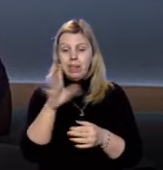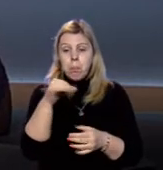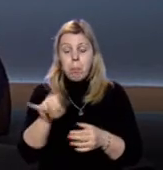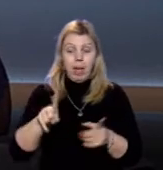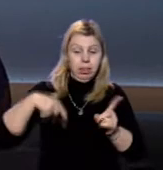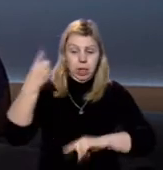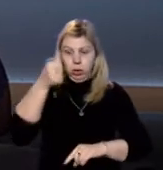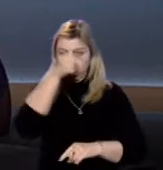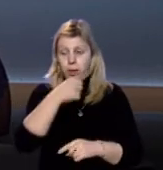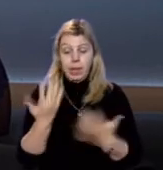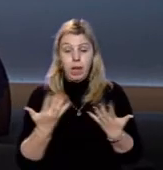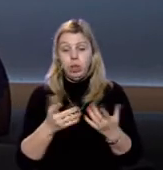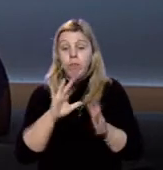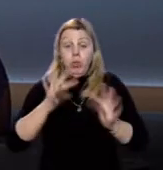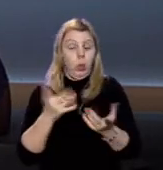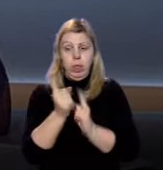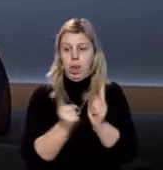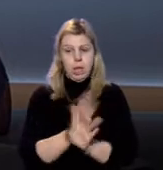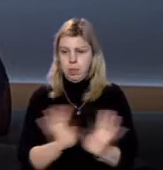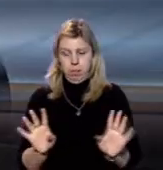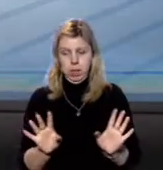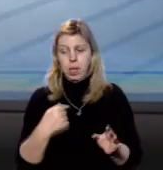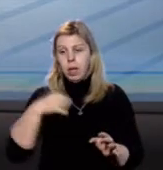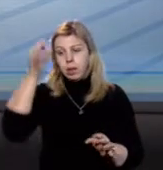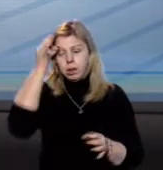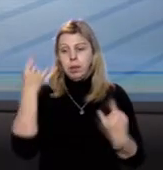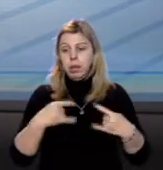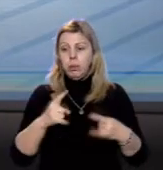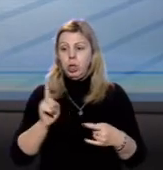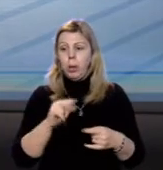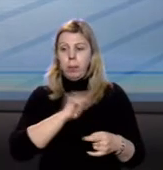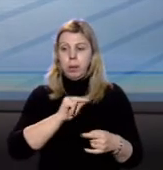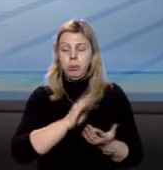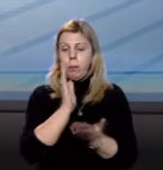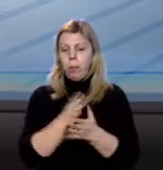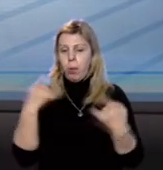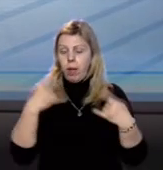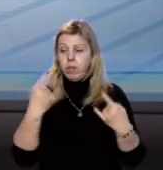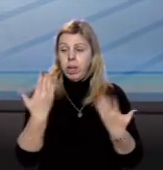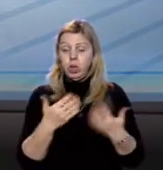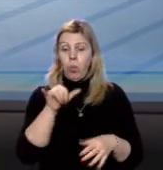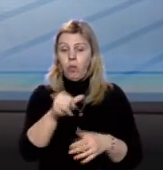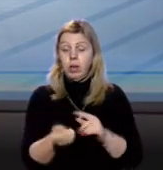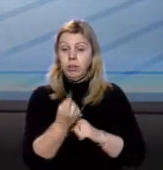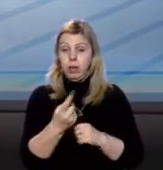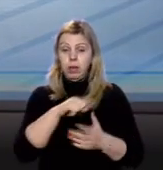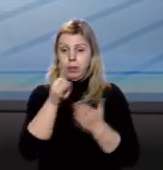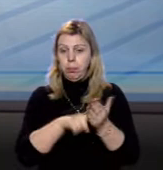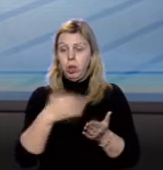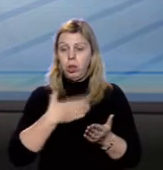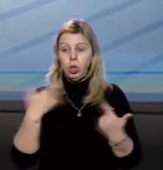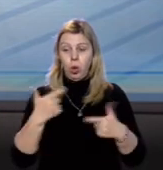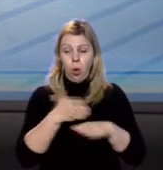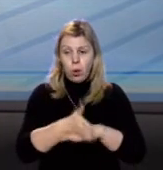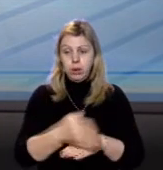якщо щось не зміниться у нас в порядку. А я нагадаю нашим глядачам, що ми працюємо у прямому ефірі. Якщо у вас виникає запитання до нашого